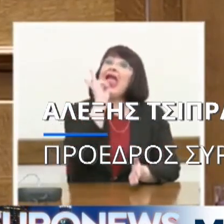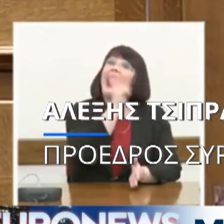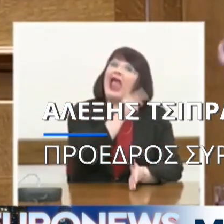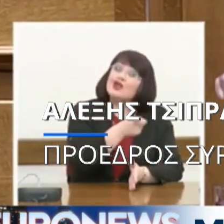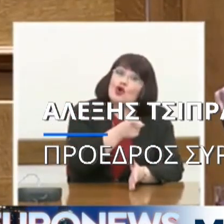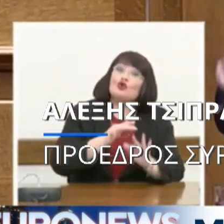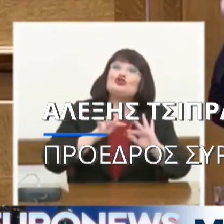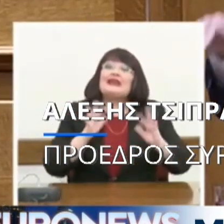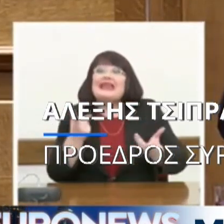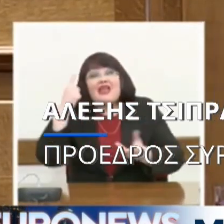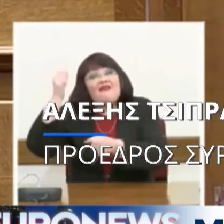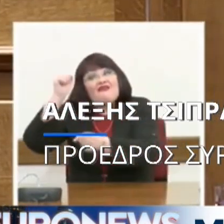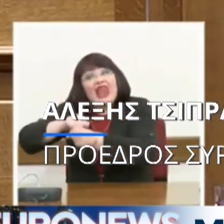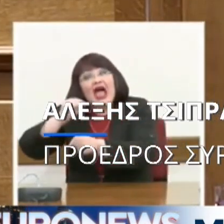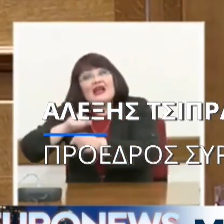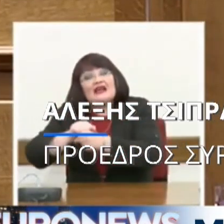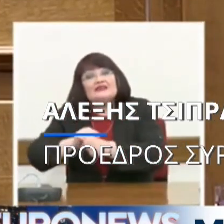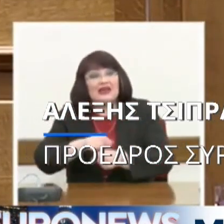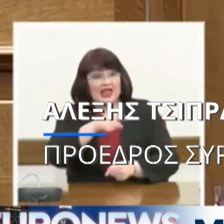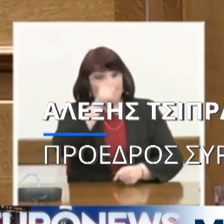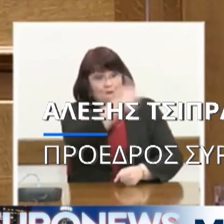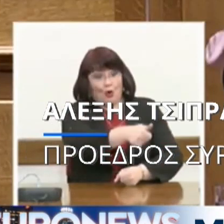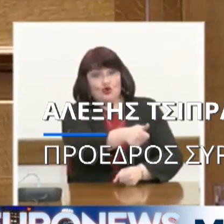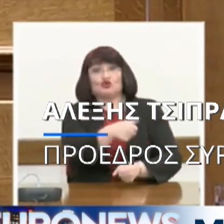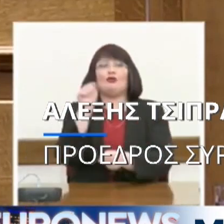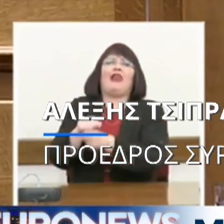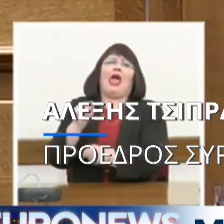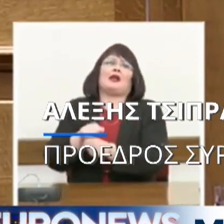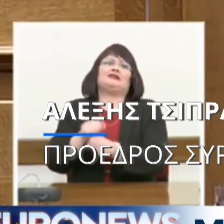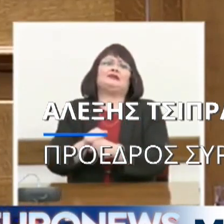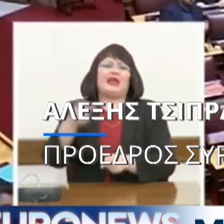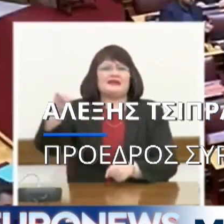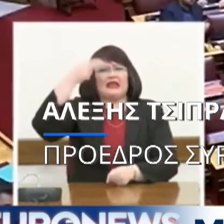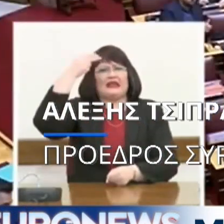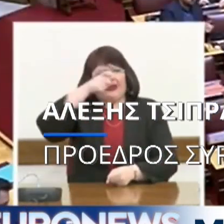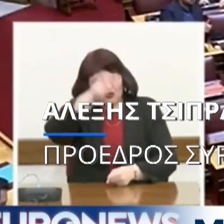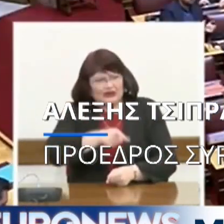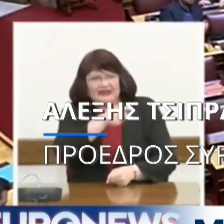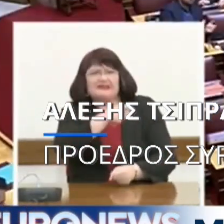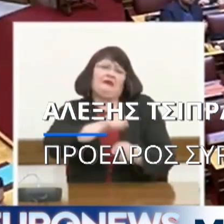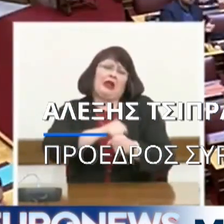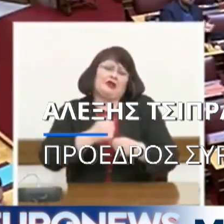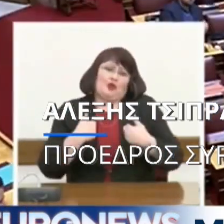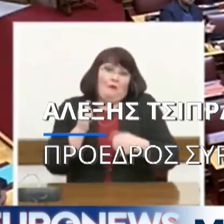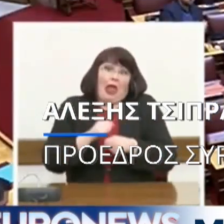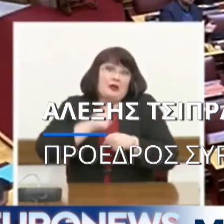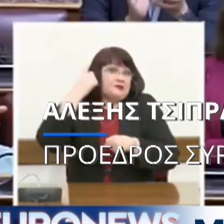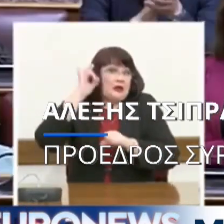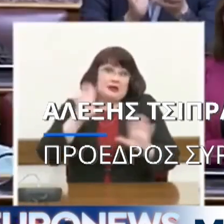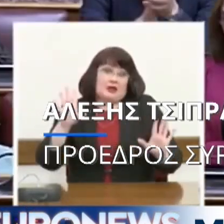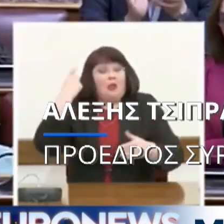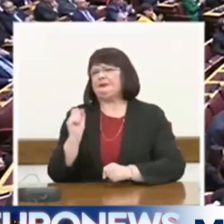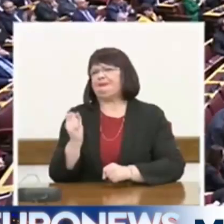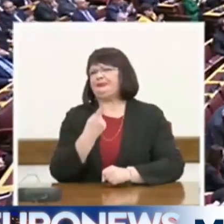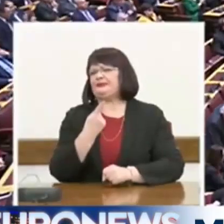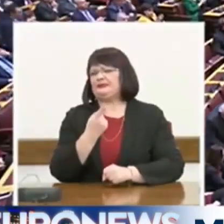Εσείς αυτοβούλος επιλέξατε τη δεύτερη. Ju dinit gjithçka dhe për 6 muaj keni gënjur të gjithë, dinit gjithçka për përgjimet pasi i keni urdhëruar vet, i